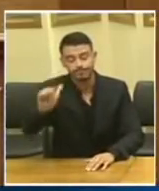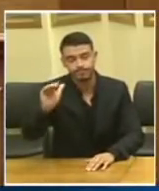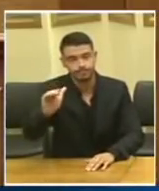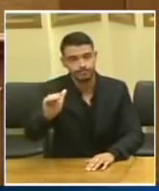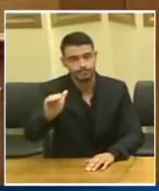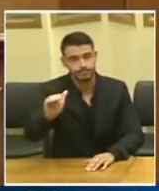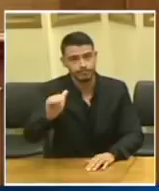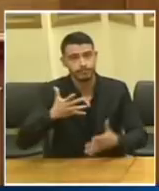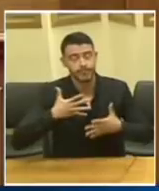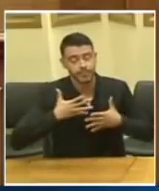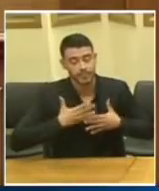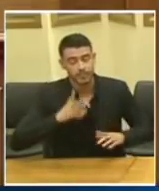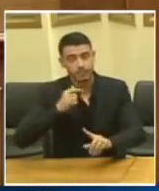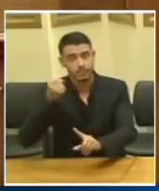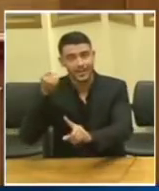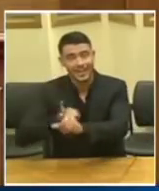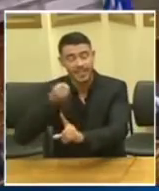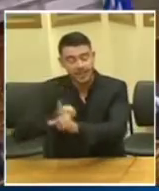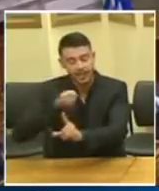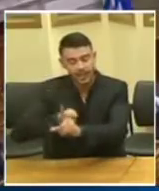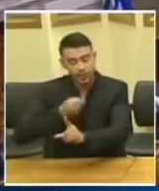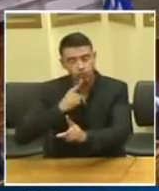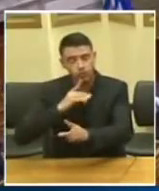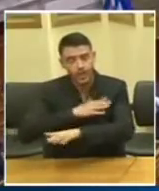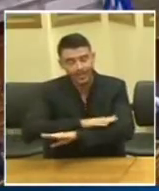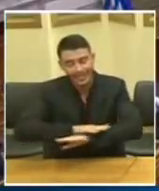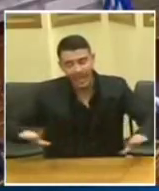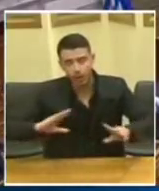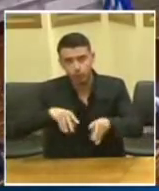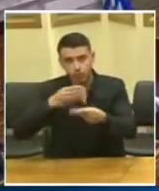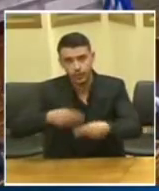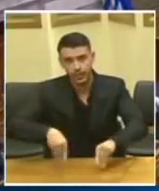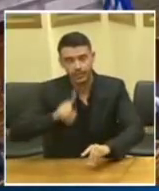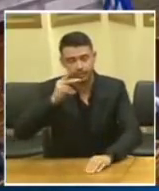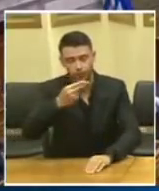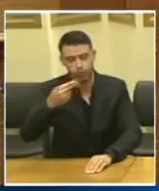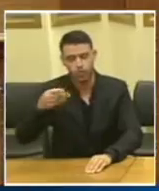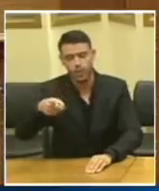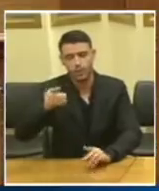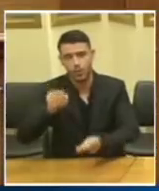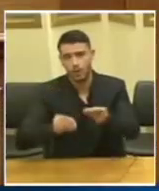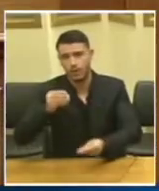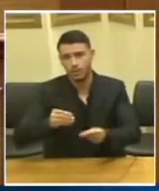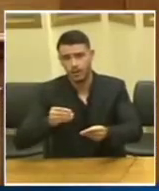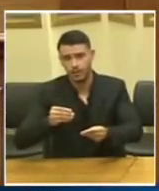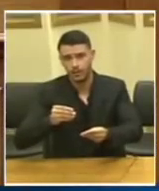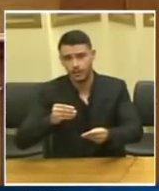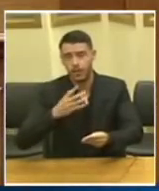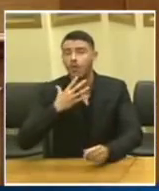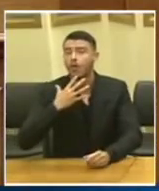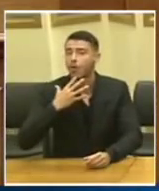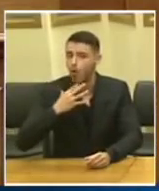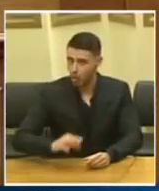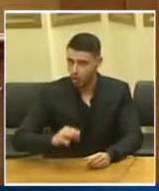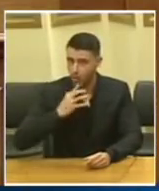να διεκδικήσει να λυθεί το θέμα, ακριβώς διότι είχε αναγνώσει ότι υπήρχε ένας διακαής πόθος από την